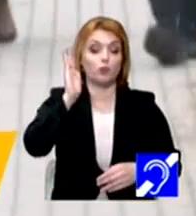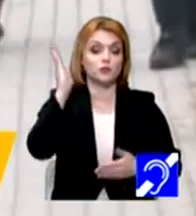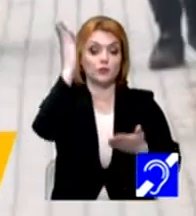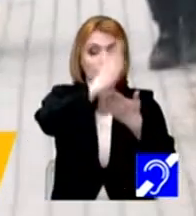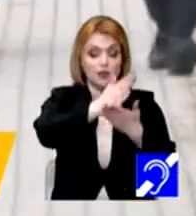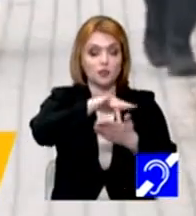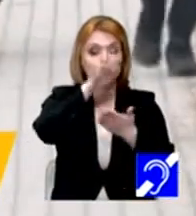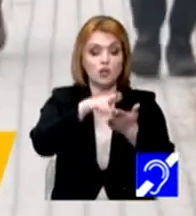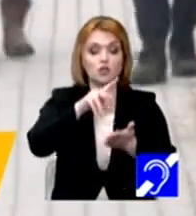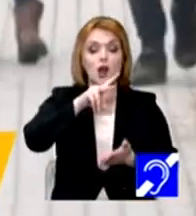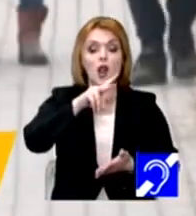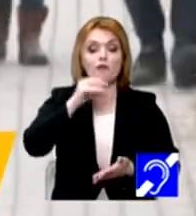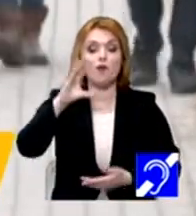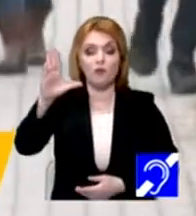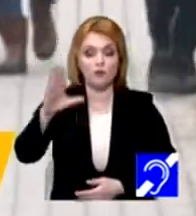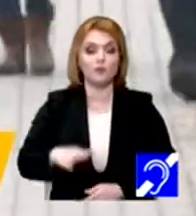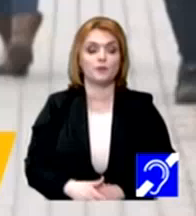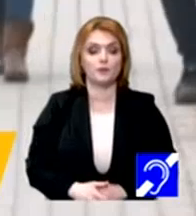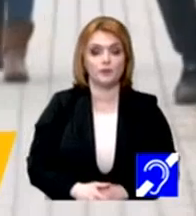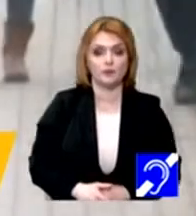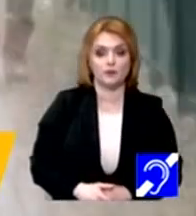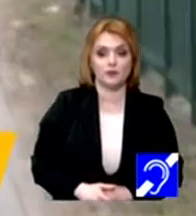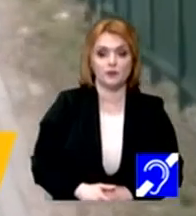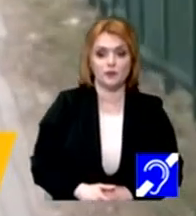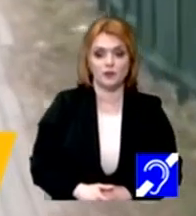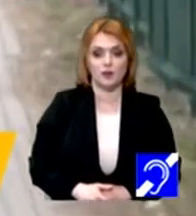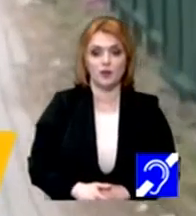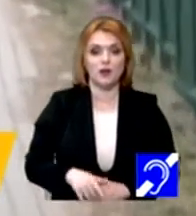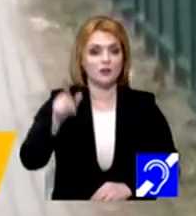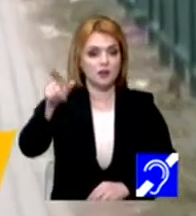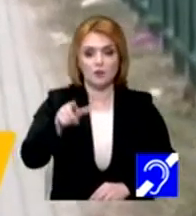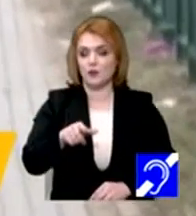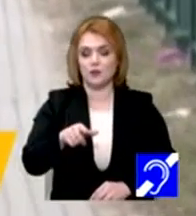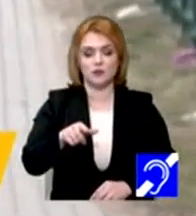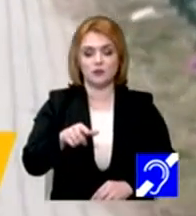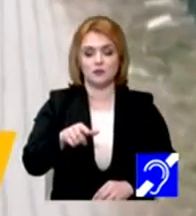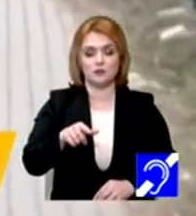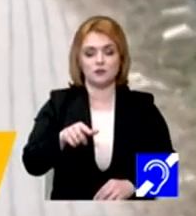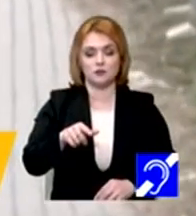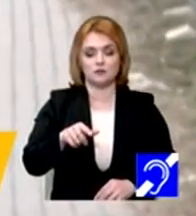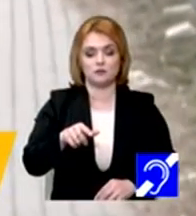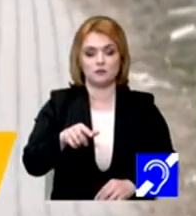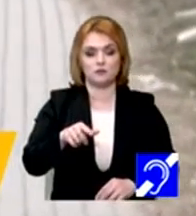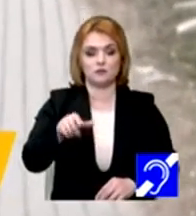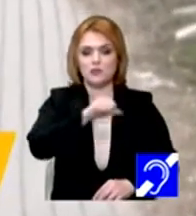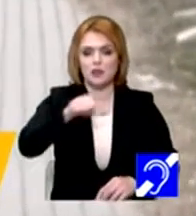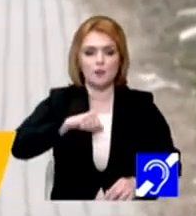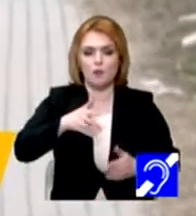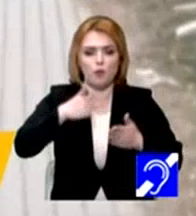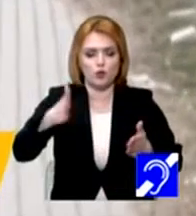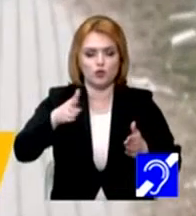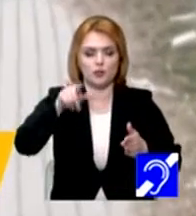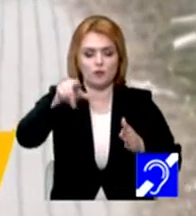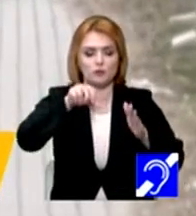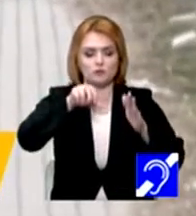vestul Ucrainei, cel mai aglomerat punct din Ucraina, de aceea ne ducem acolo. Principala poartă de ieșire a refugiaților din țară